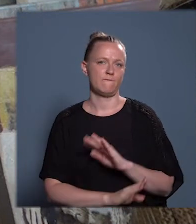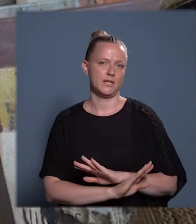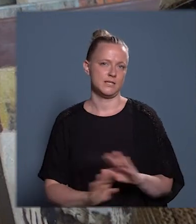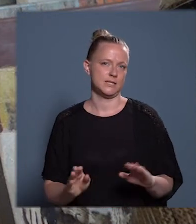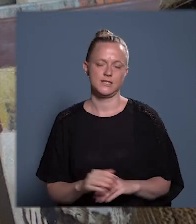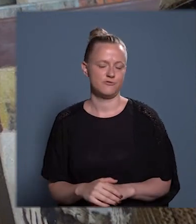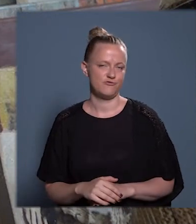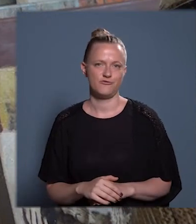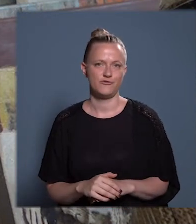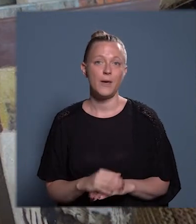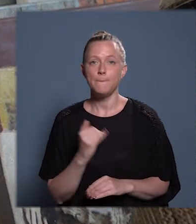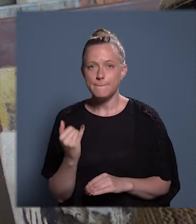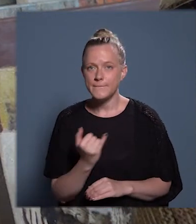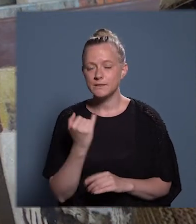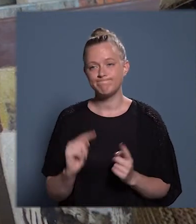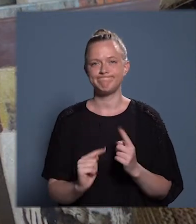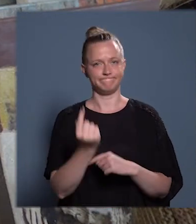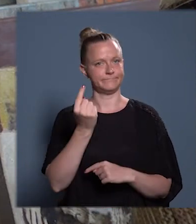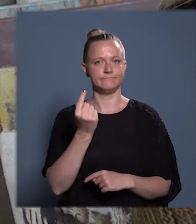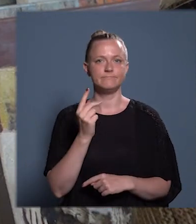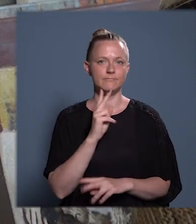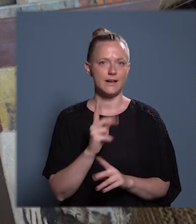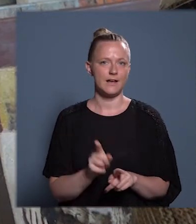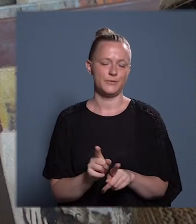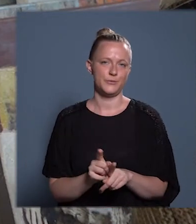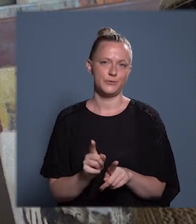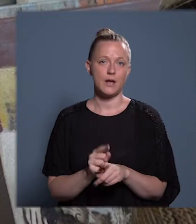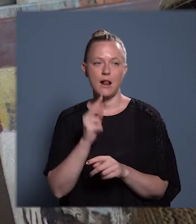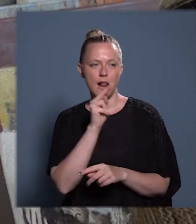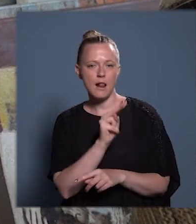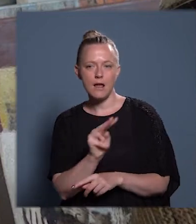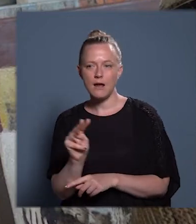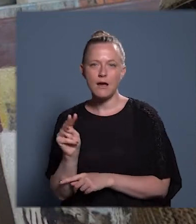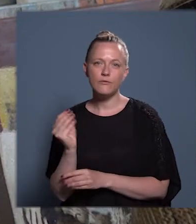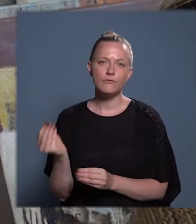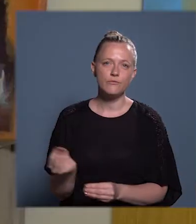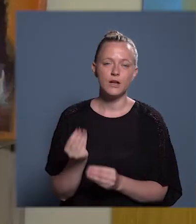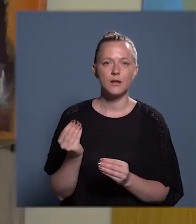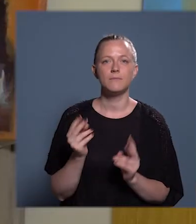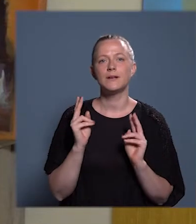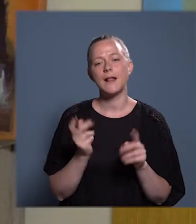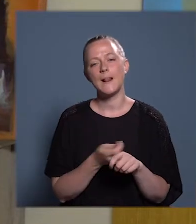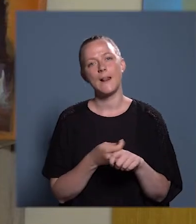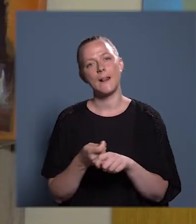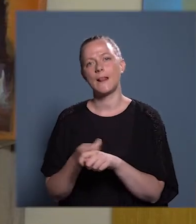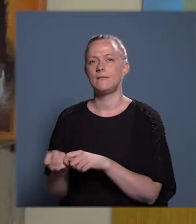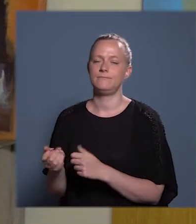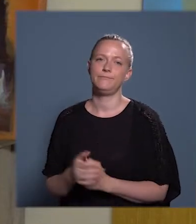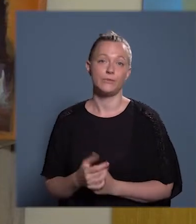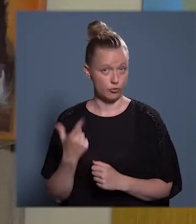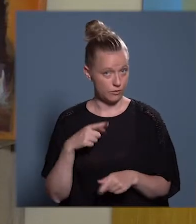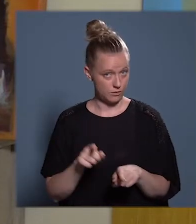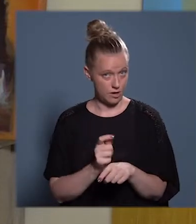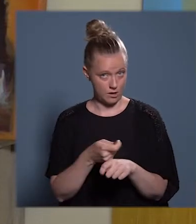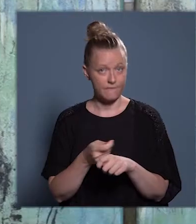Tehát mindig előfordul, hogy valamit látok, és akkor ki kéne javítani. És volt, hogy kijavította, ugye? Volt